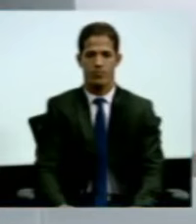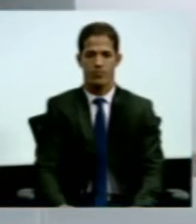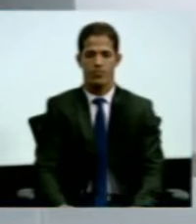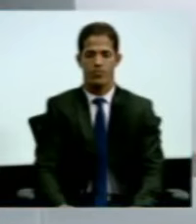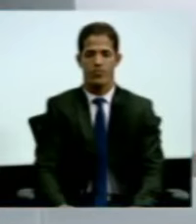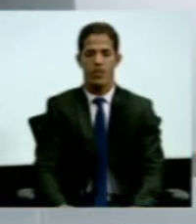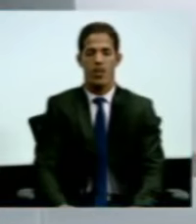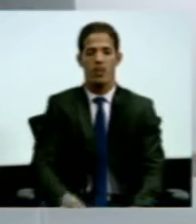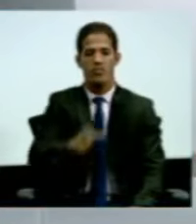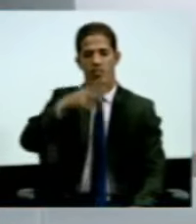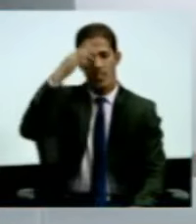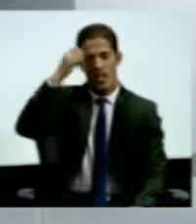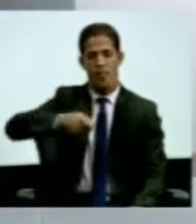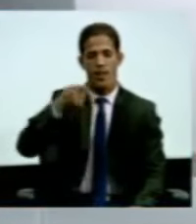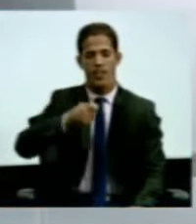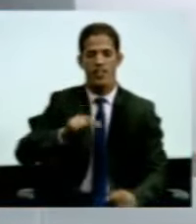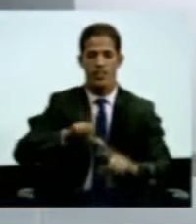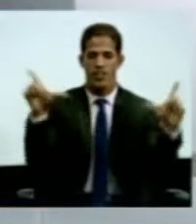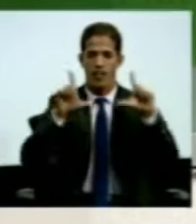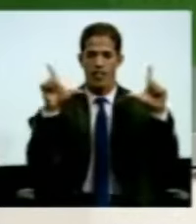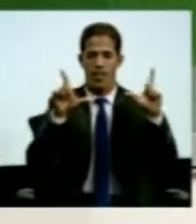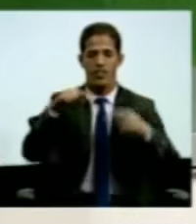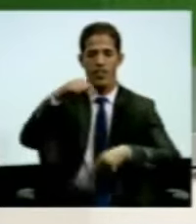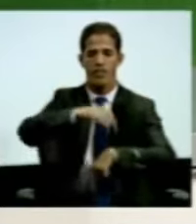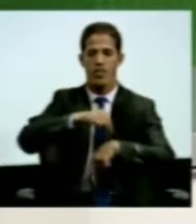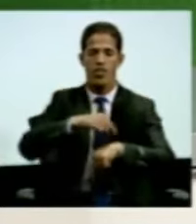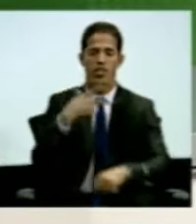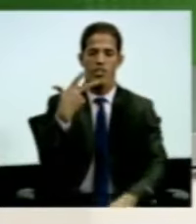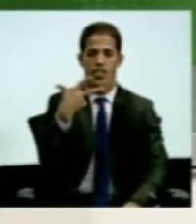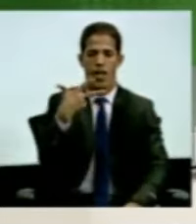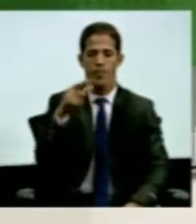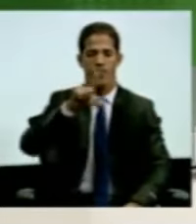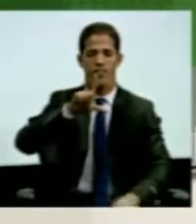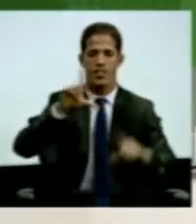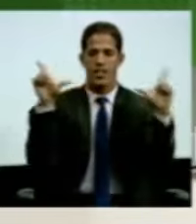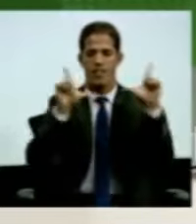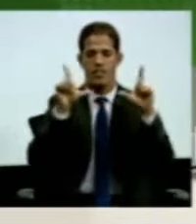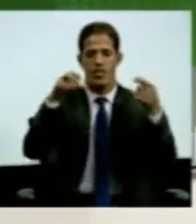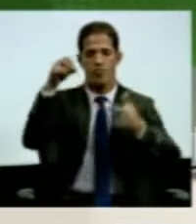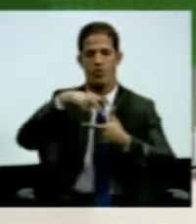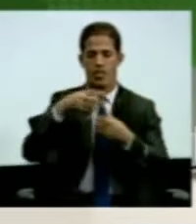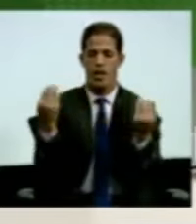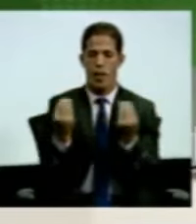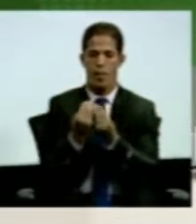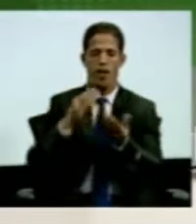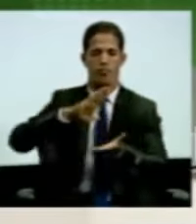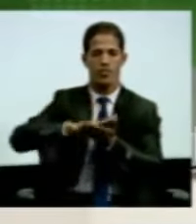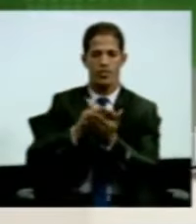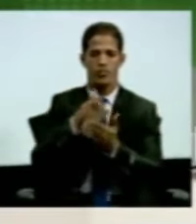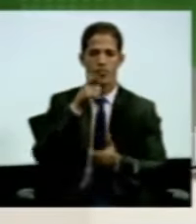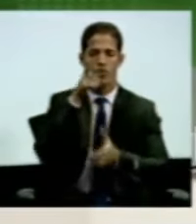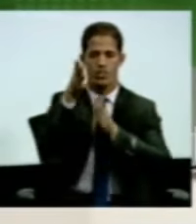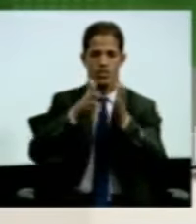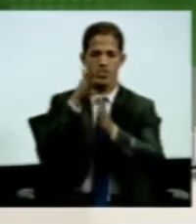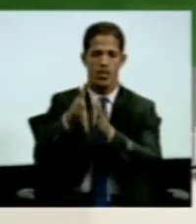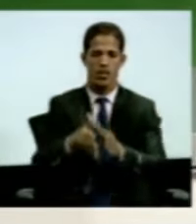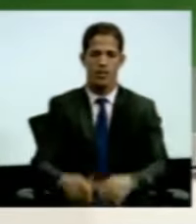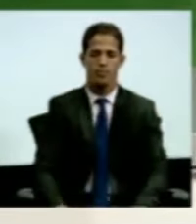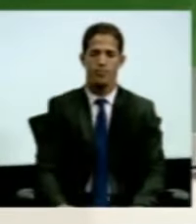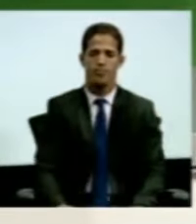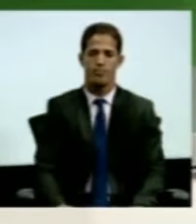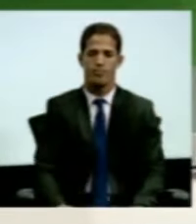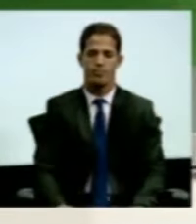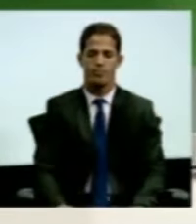طيبه مشاهدي الكرام واهلا بكم الى تفاصيل نشره الثامنه من قناه الموريتانيه والتي يرافقني فيها بلغه الاشاره سميره سلم ولحفظ